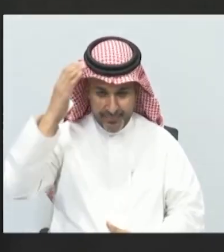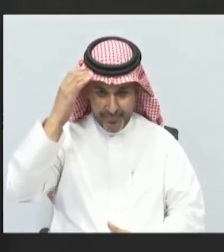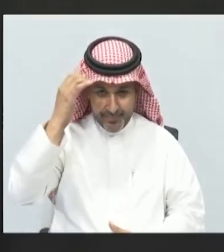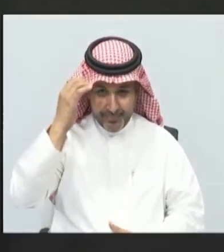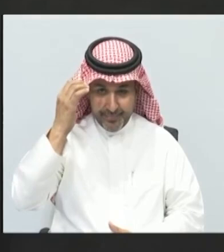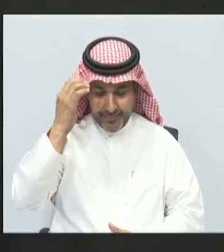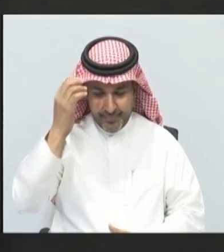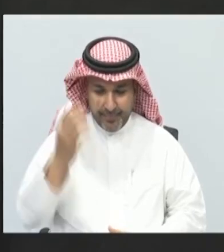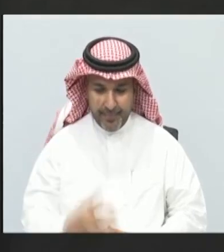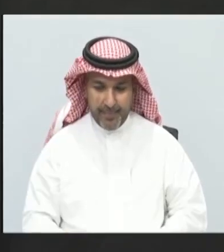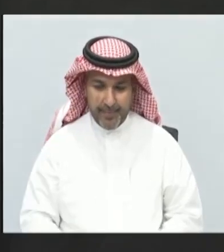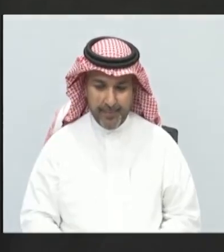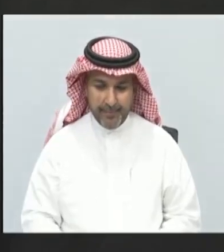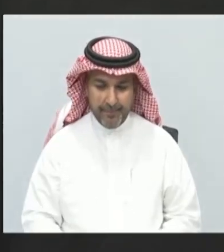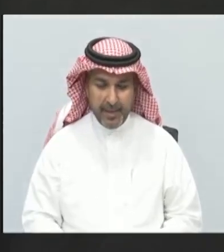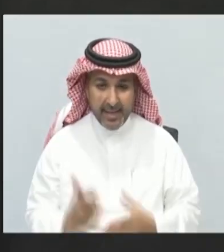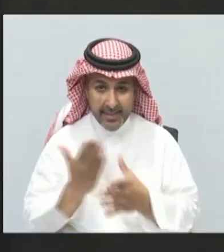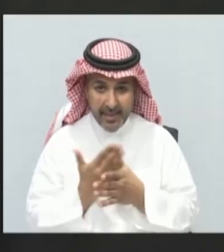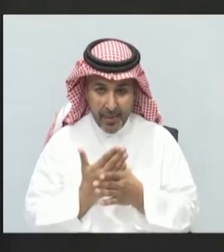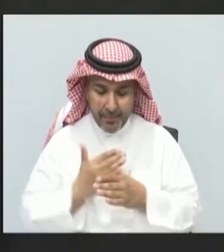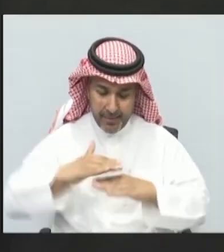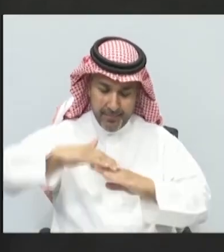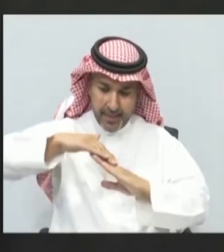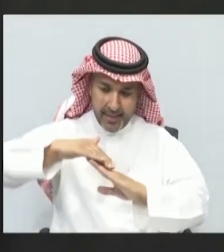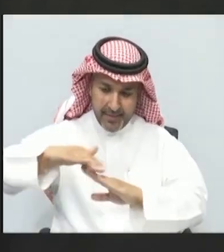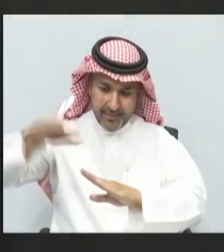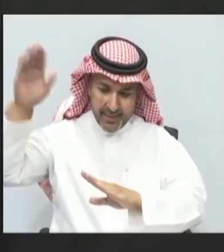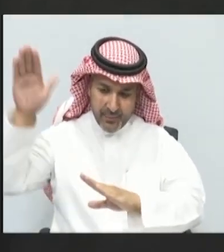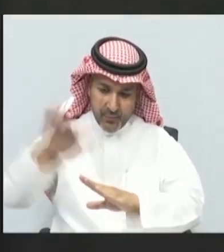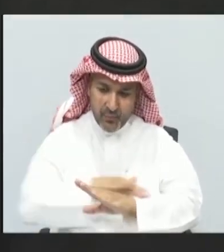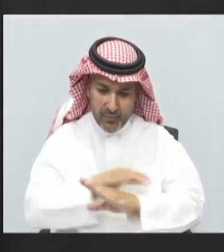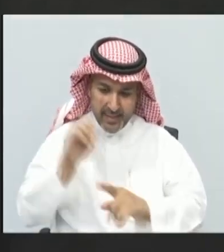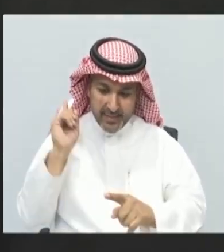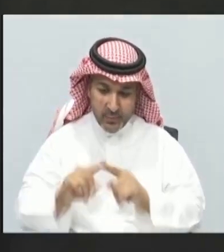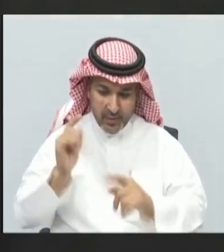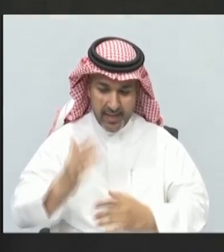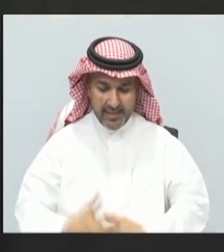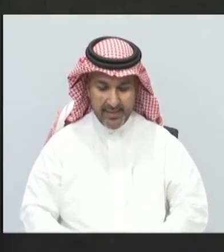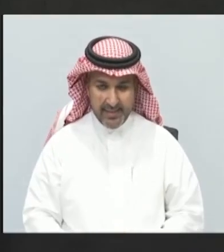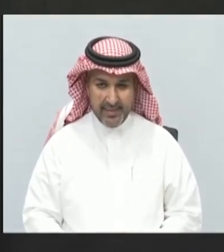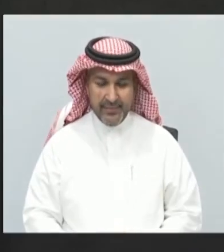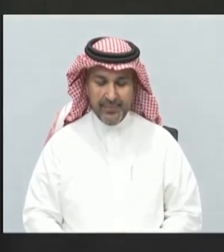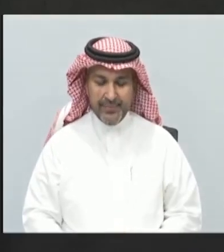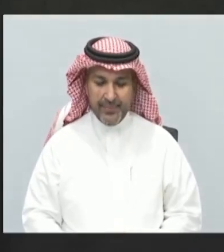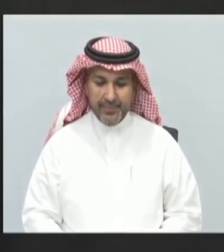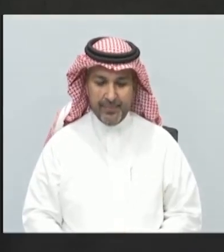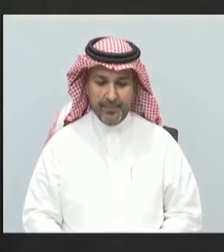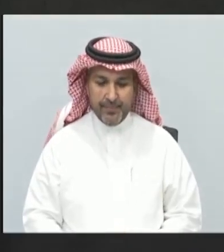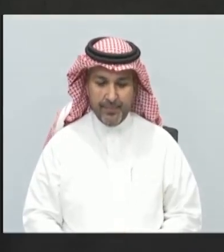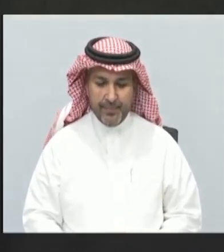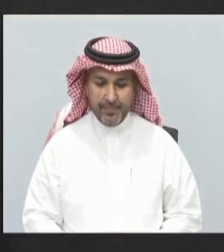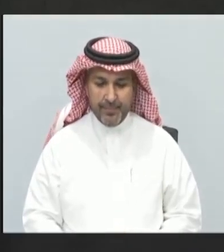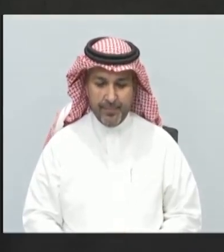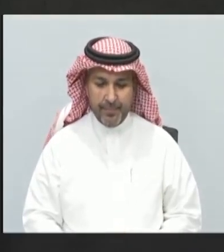اسرع فبالتالي ماذا فبالتالي السرعه انا اتنبا قبل ان اببدا التجربه ان يكون لدي ماذا ان تكون لدي السرعات هنا اعلى